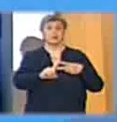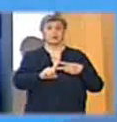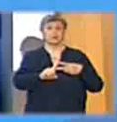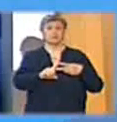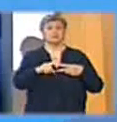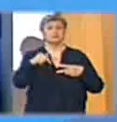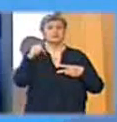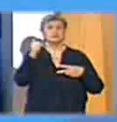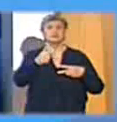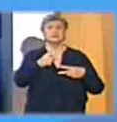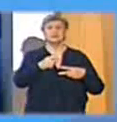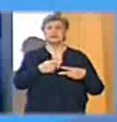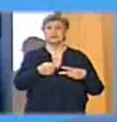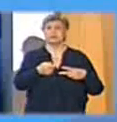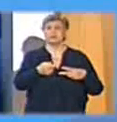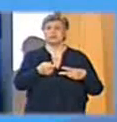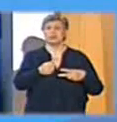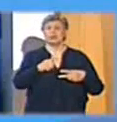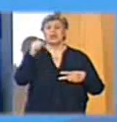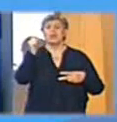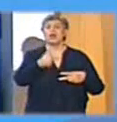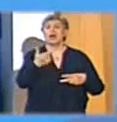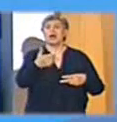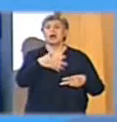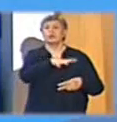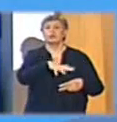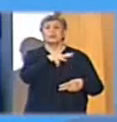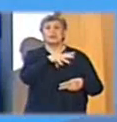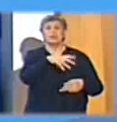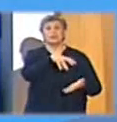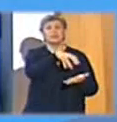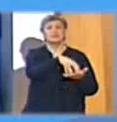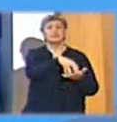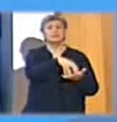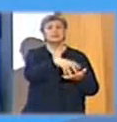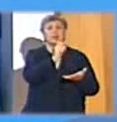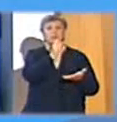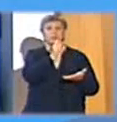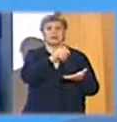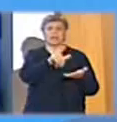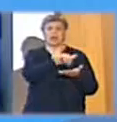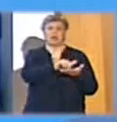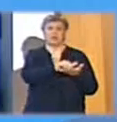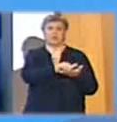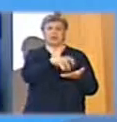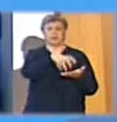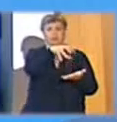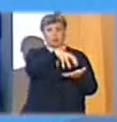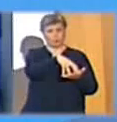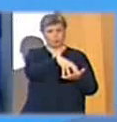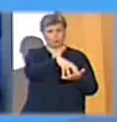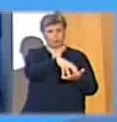της πολιτικής της υπηρεσίας πολιτικής αεροπορίας, η οποία ήδη κατατέθηκε ή κατατίθεται σε